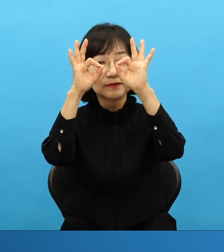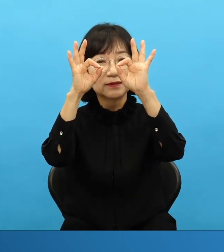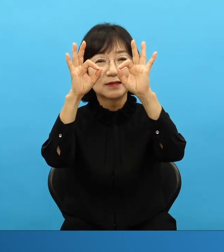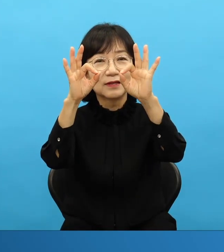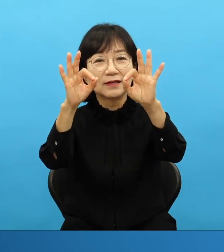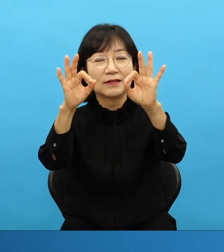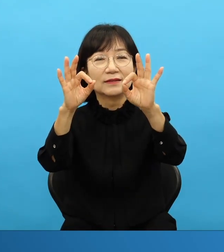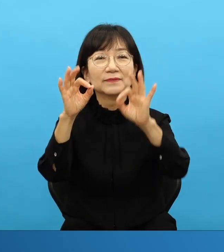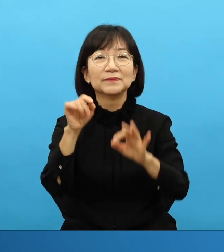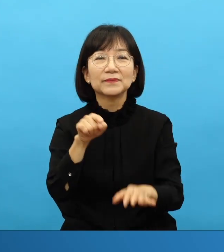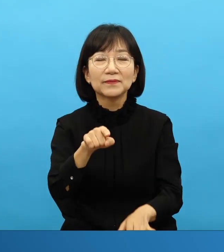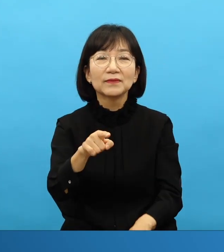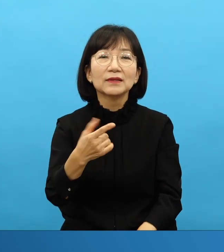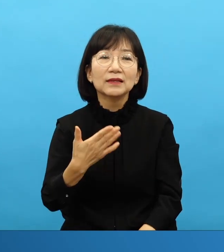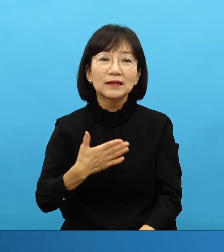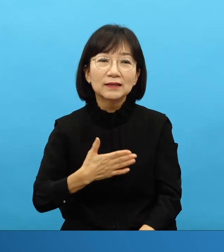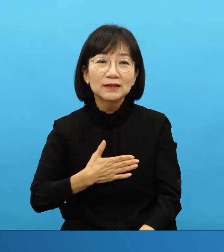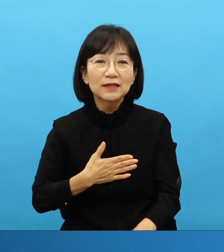보이노라.